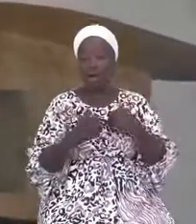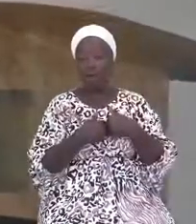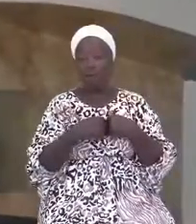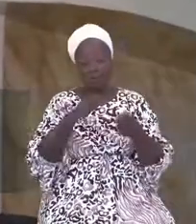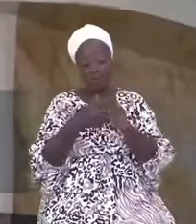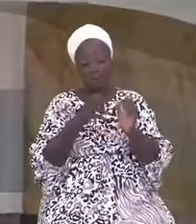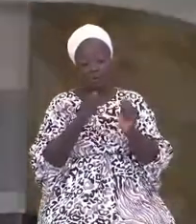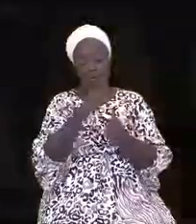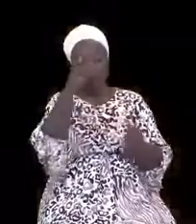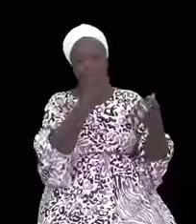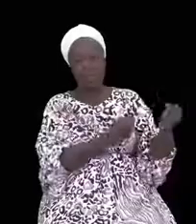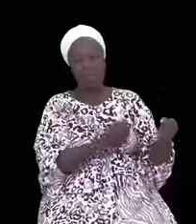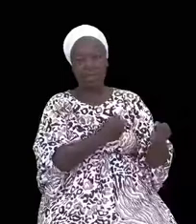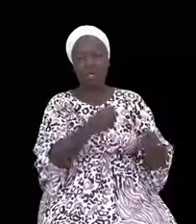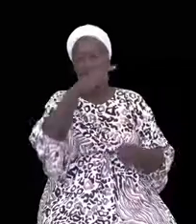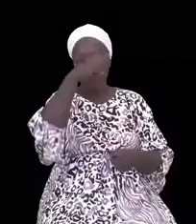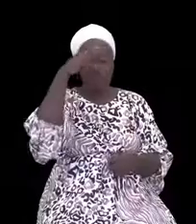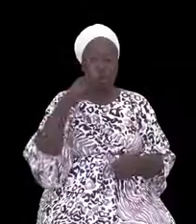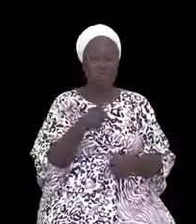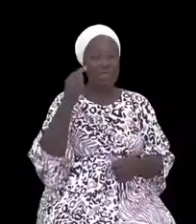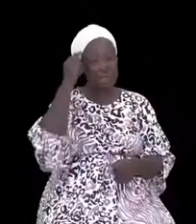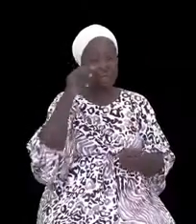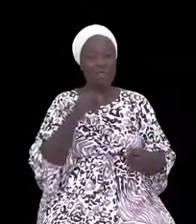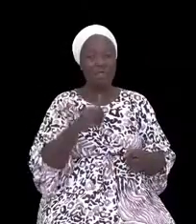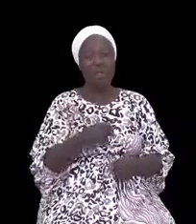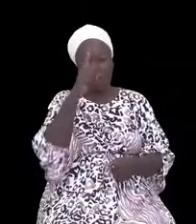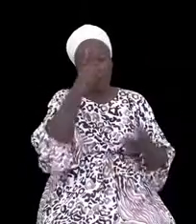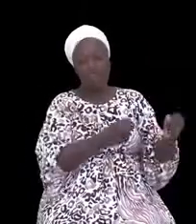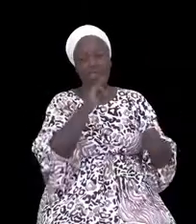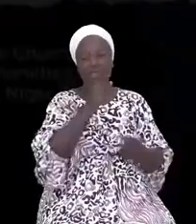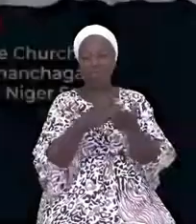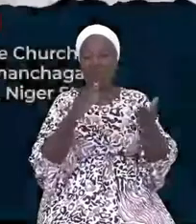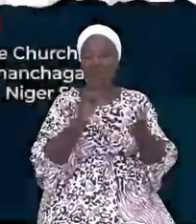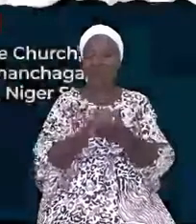foi. Parce qu'ils pensent que la foi est quelque chose